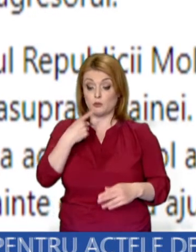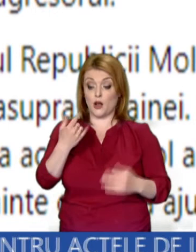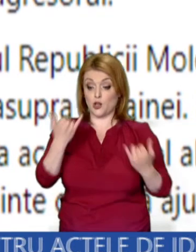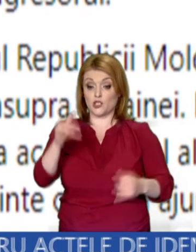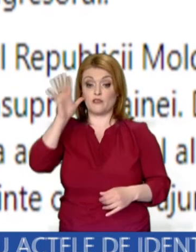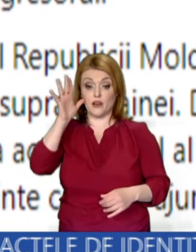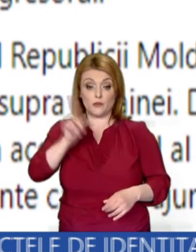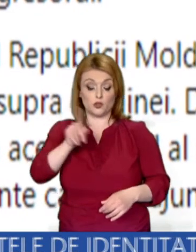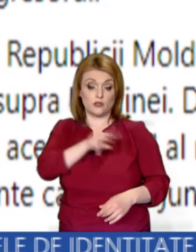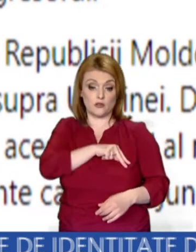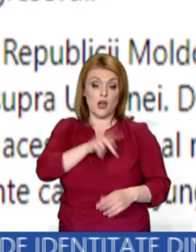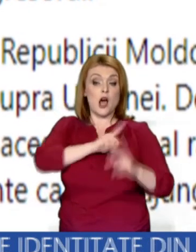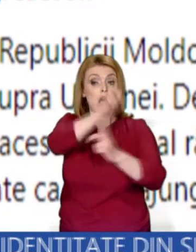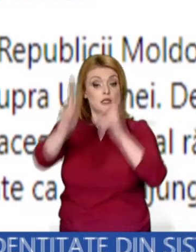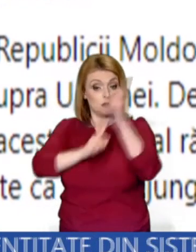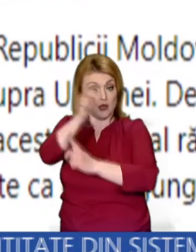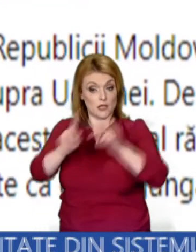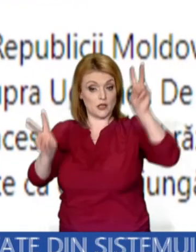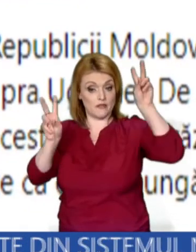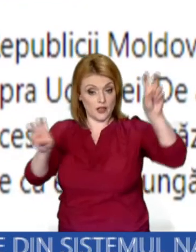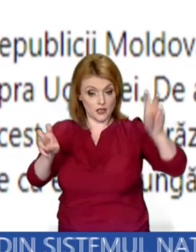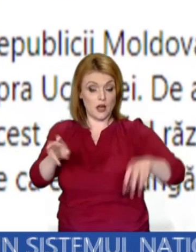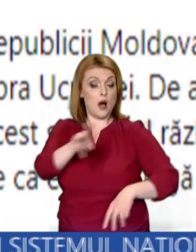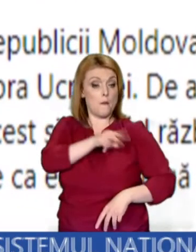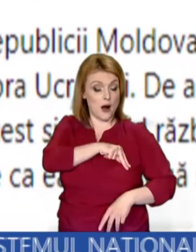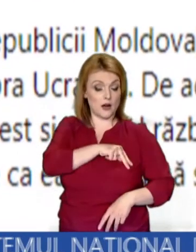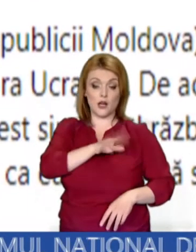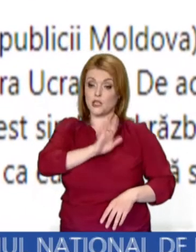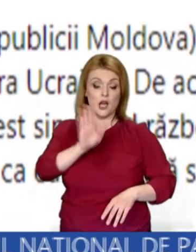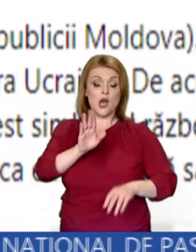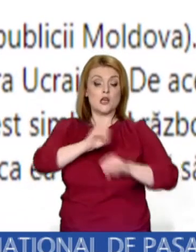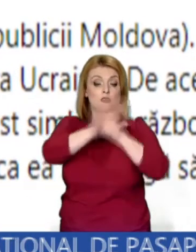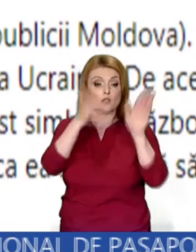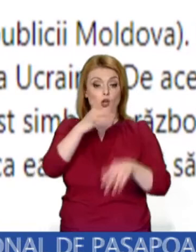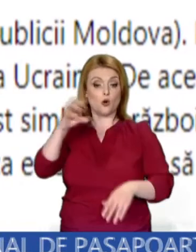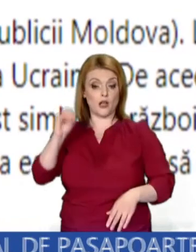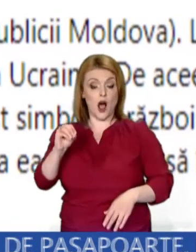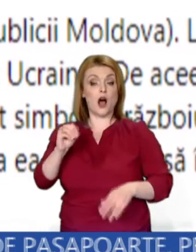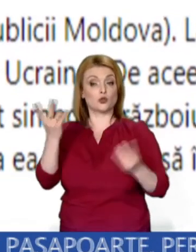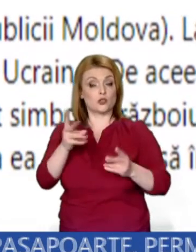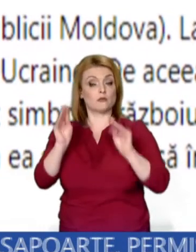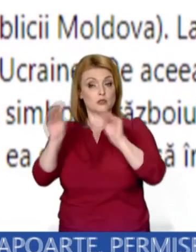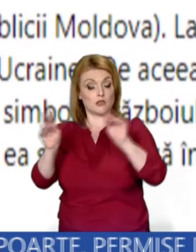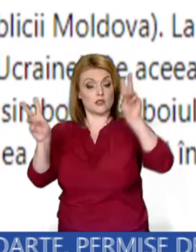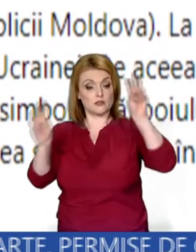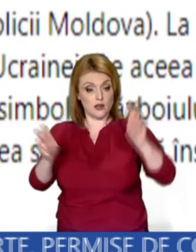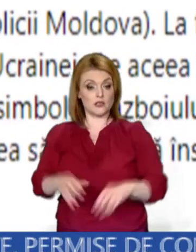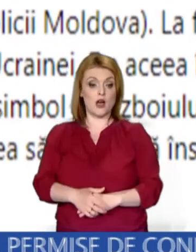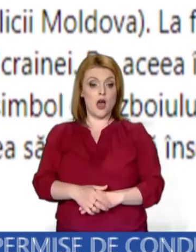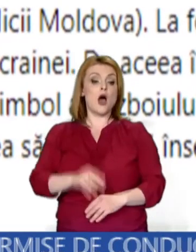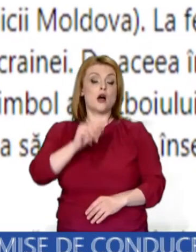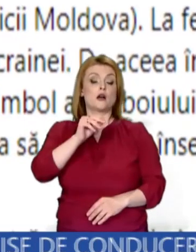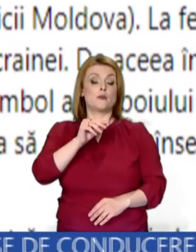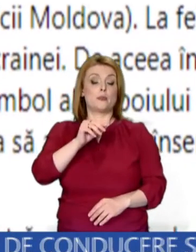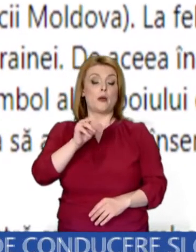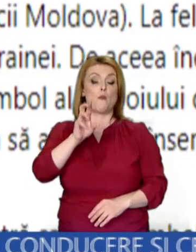Gheorghe să fie redenumită în panglica din Bucea și asta deoarece masacrul oamenilor nevinovați a avut loc sub acest simbol. Deputatul PAS